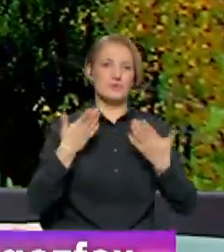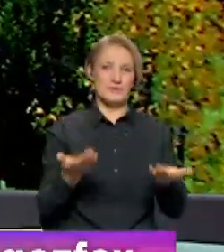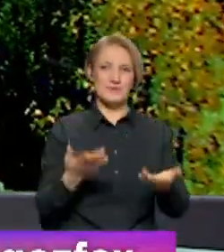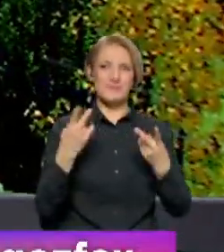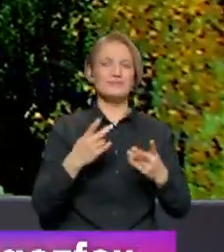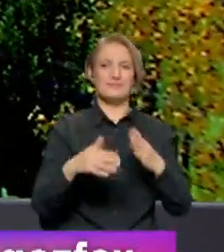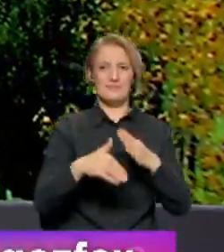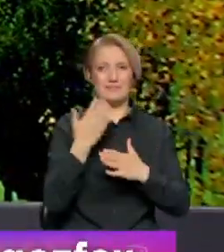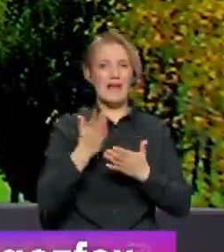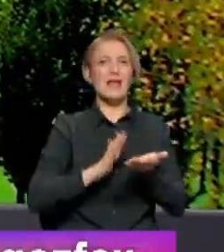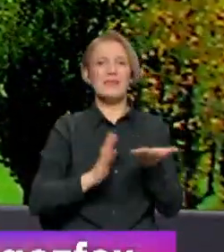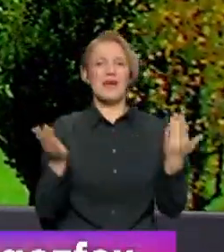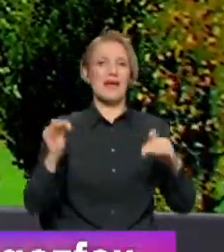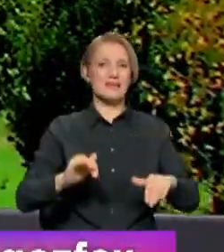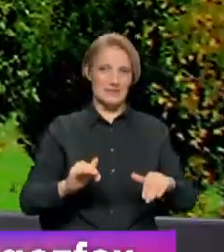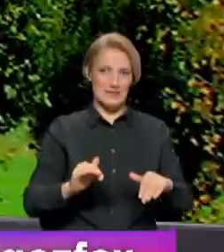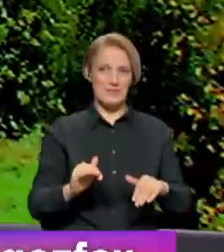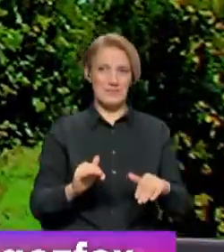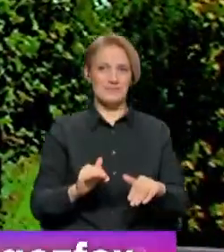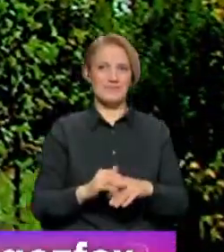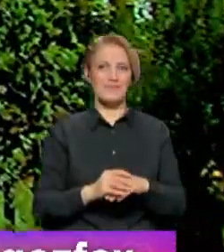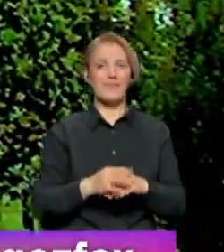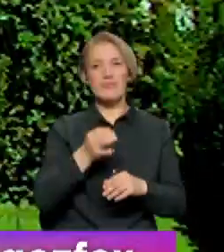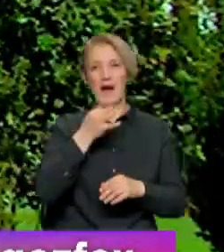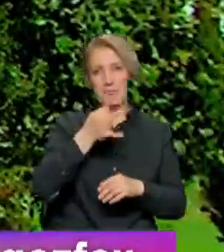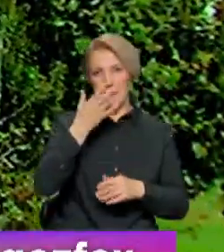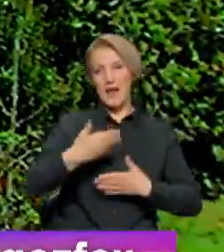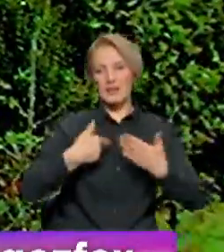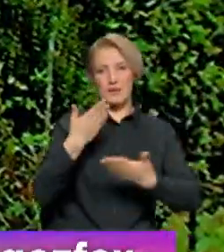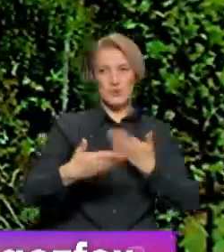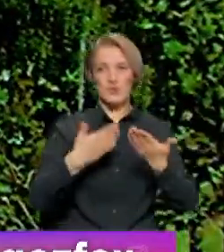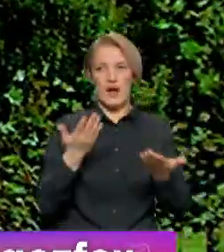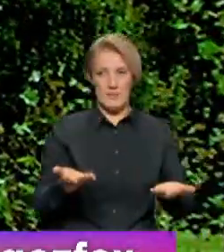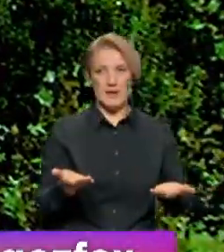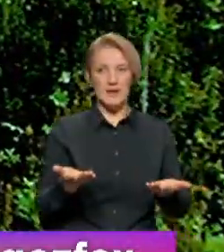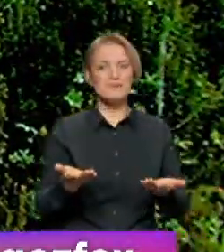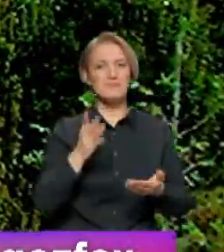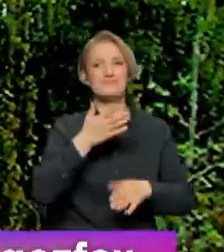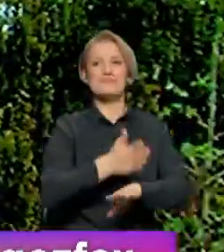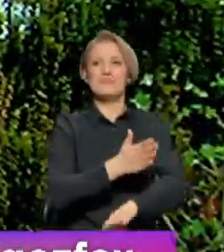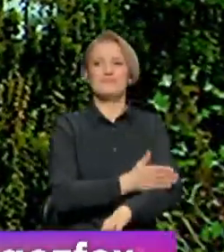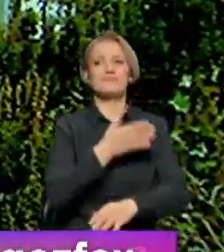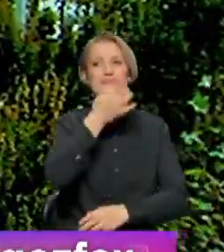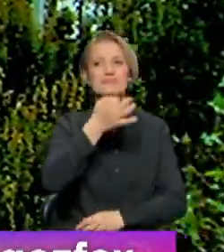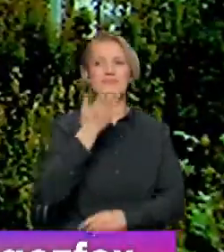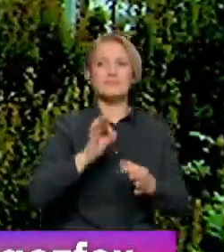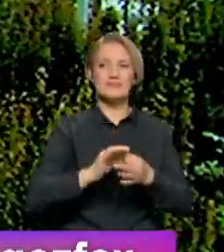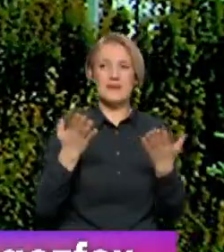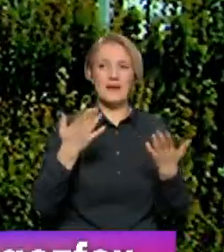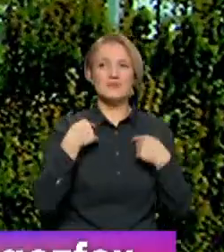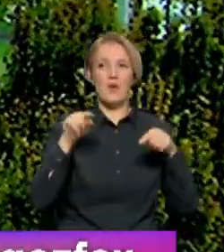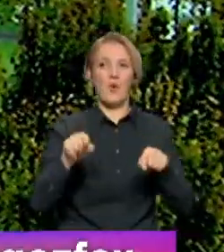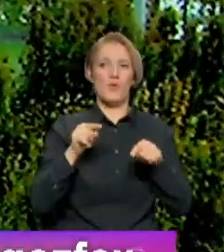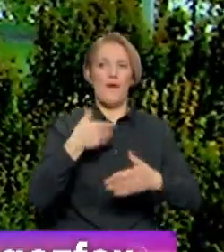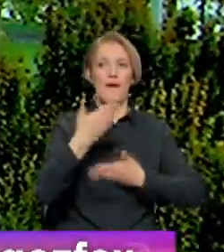bizlere elimizden geldiğince Hani haberleri aktarıyoruz ama memleketteki haberler Neyse biz